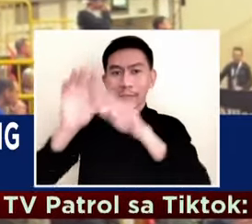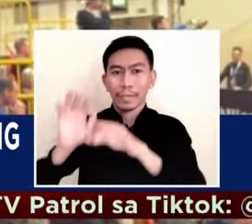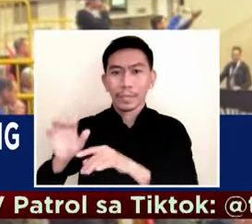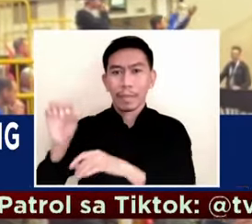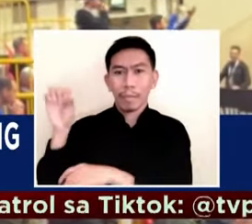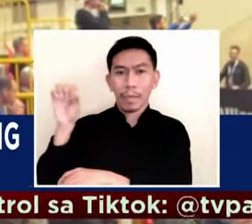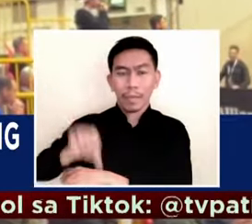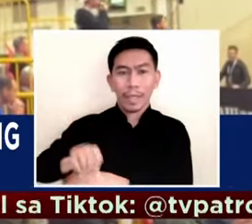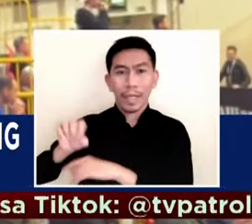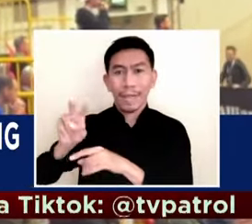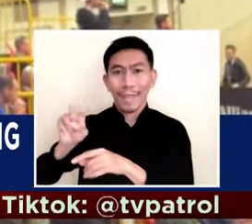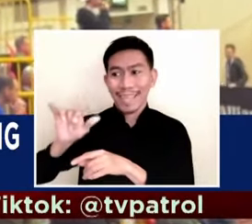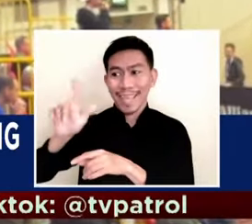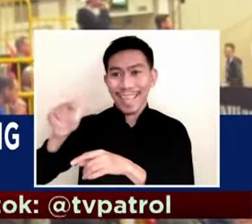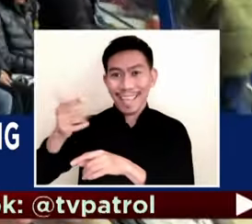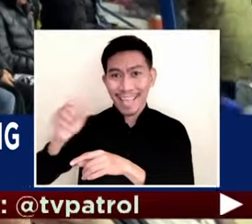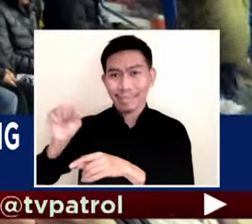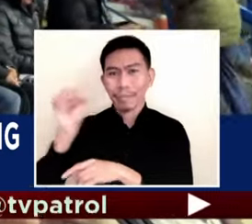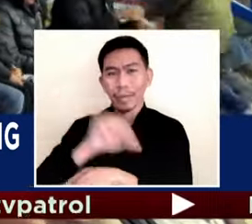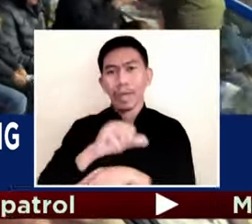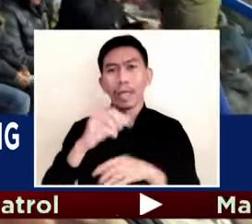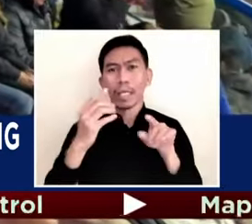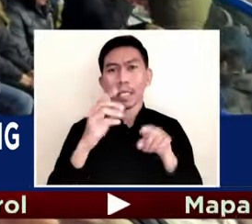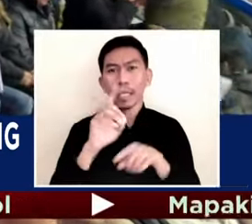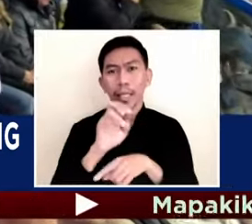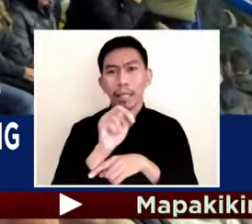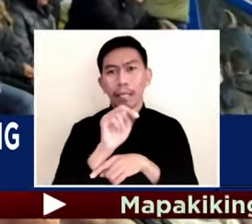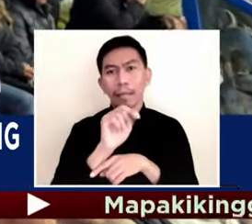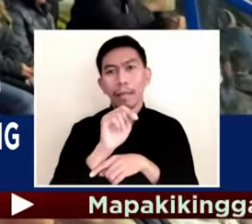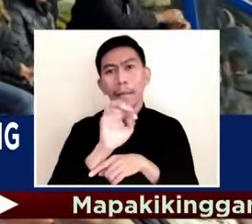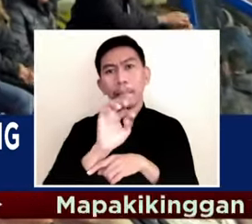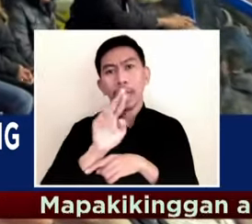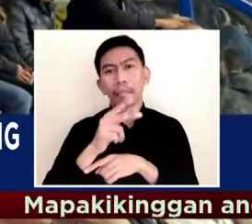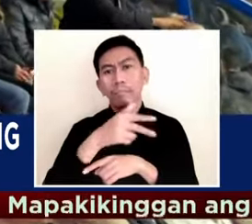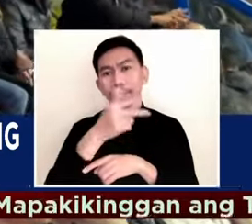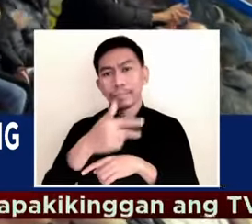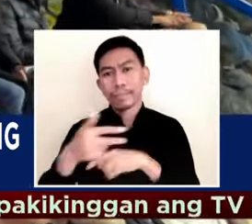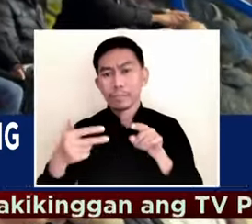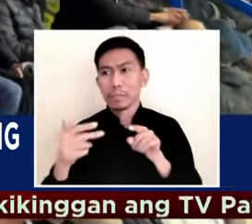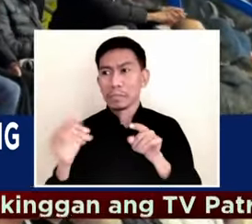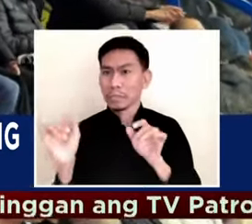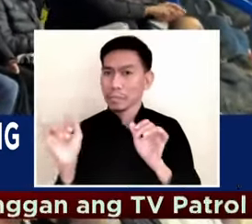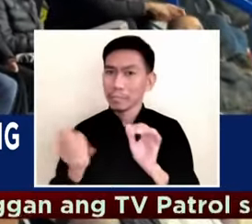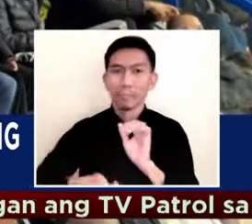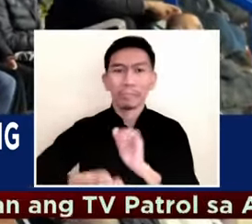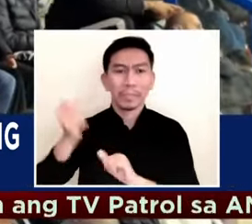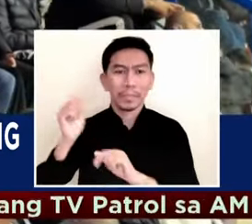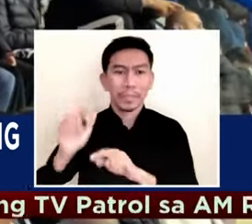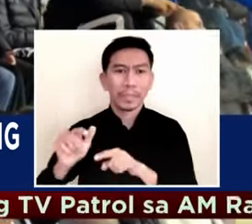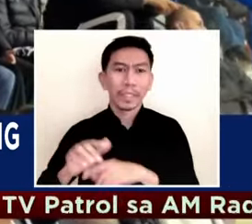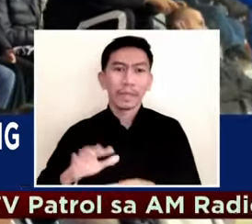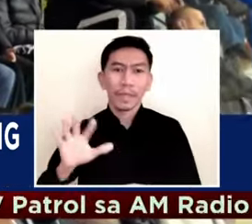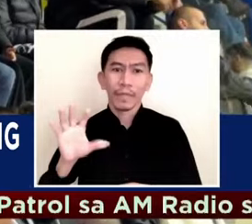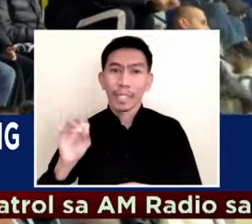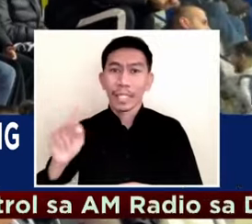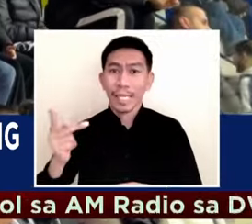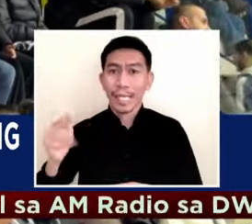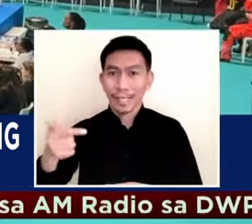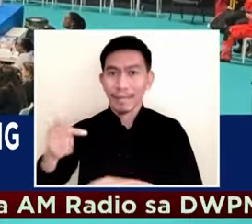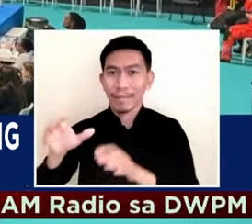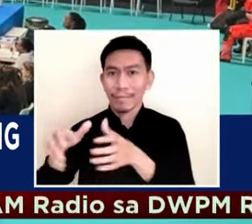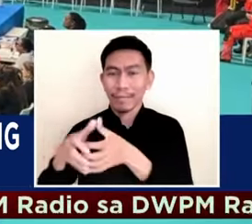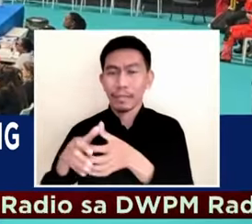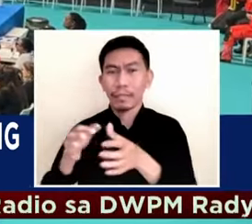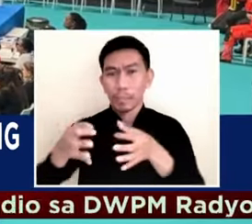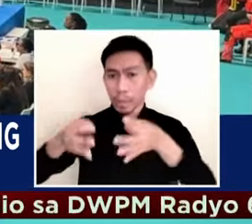Denmark sa pamamagitan din ng unanimous decision para umabante sa quarterfinals ng 50-kilogram class. Sa dibisyong ito, mabibigyan